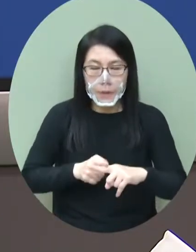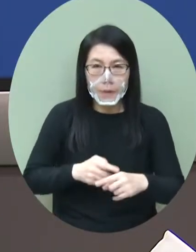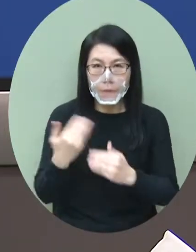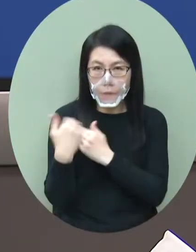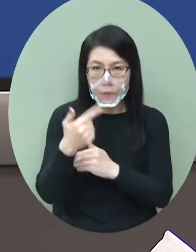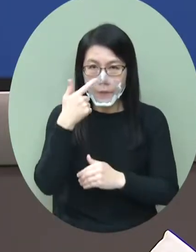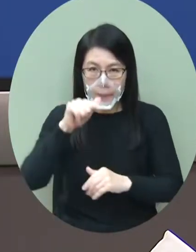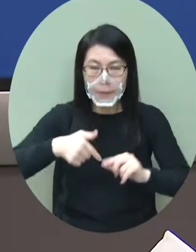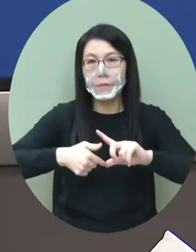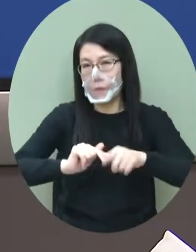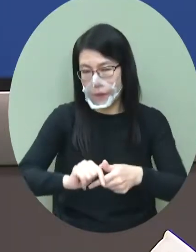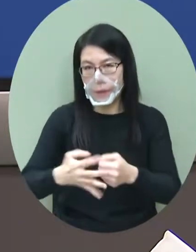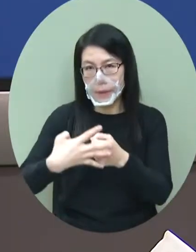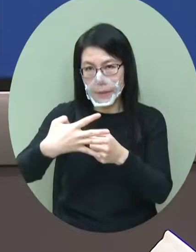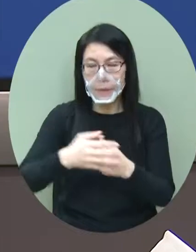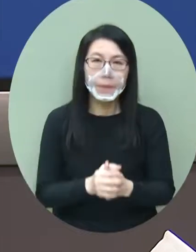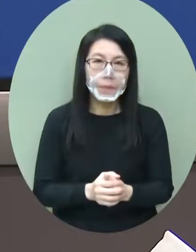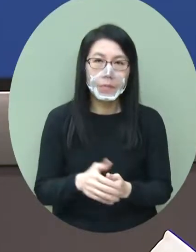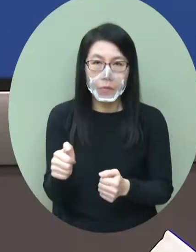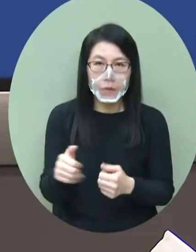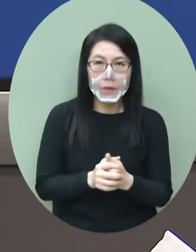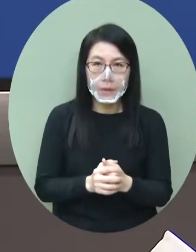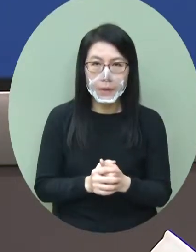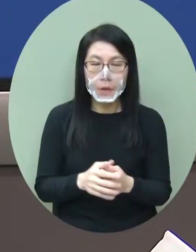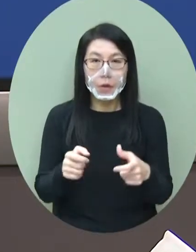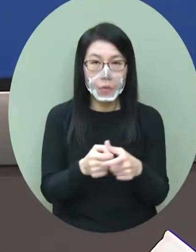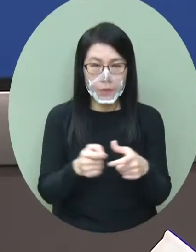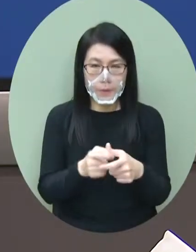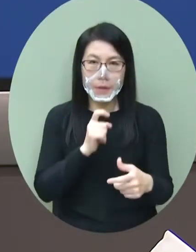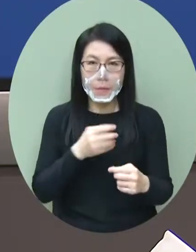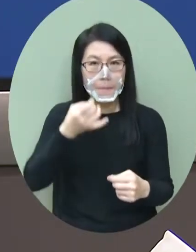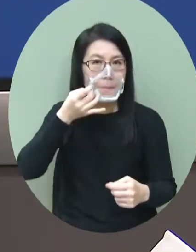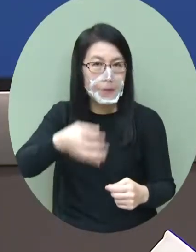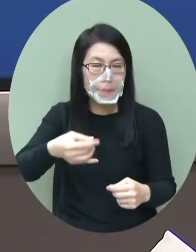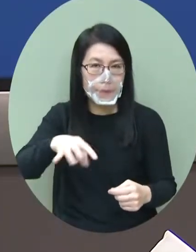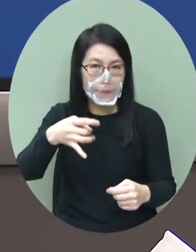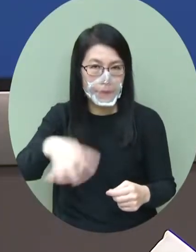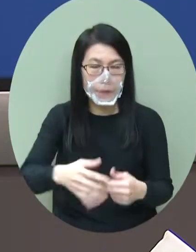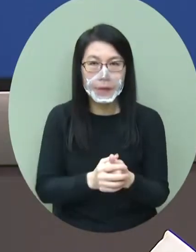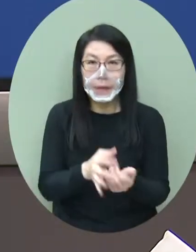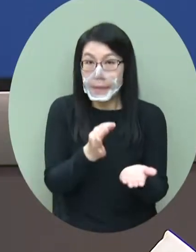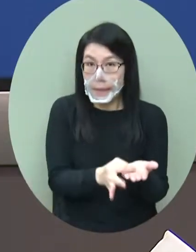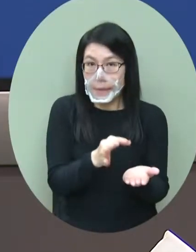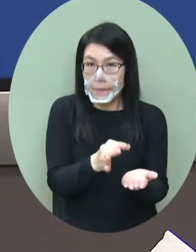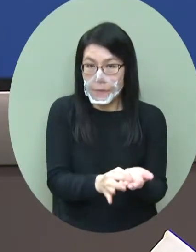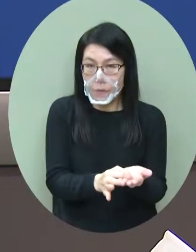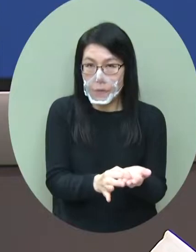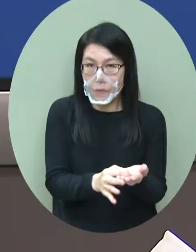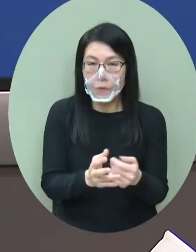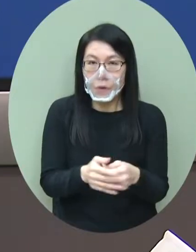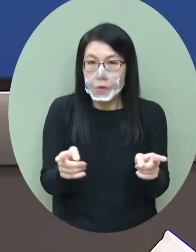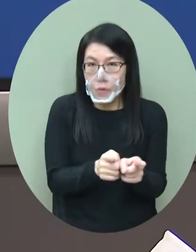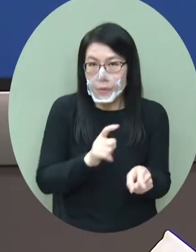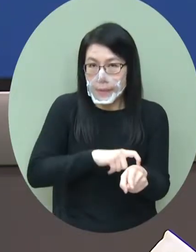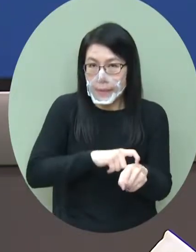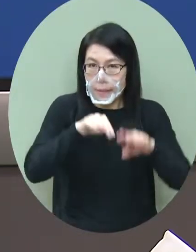适应这个新的货运模式。第四呢，我也想感谢一些企业呢，他们免费提供他们的地方，让我们